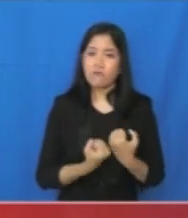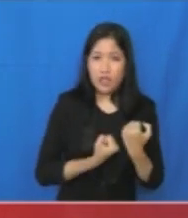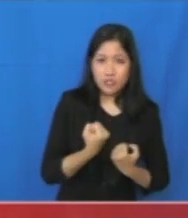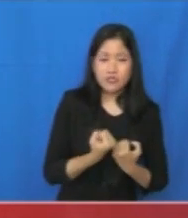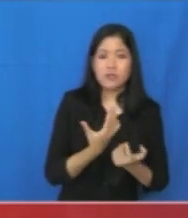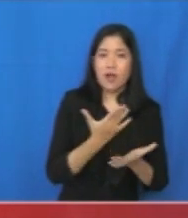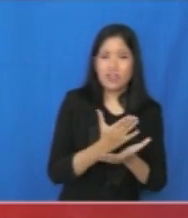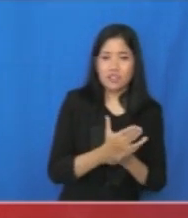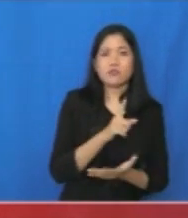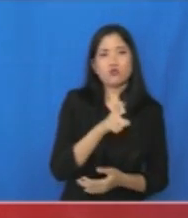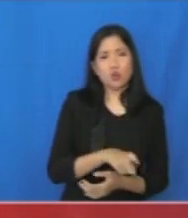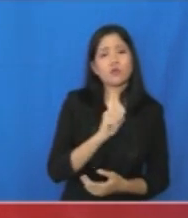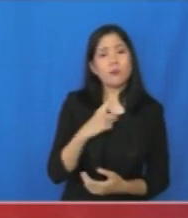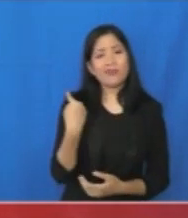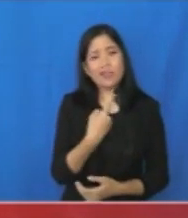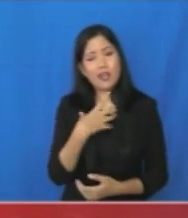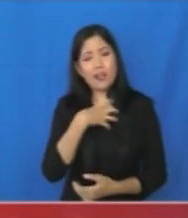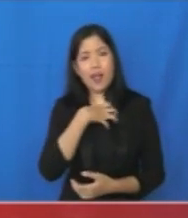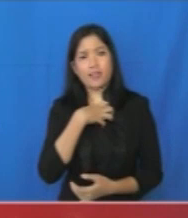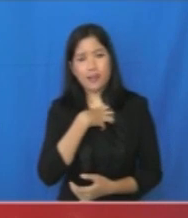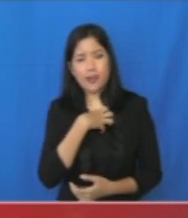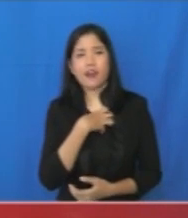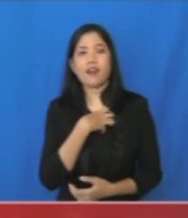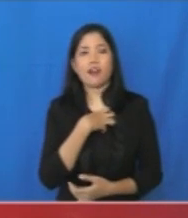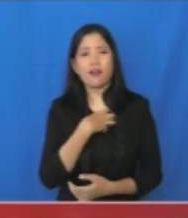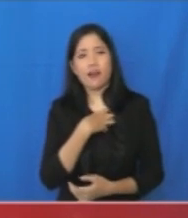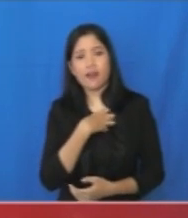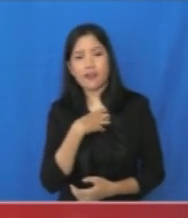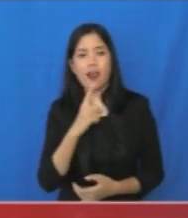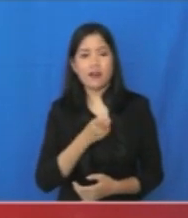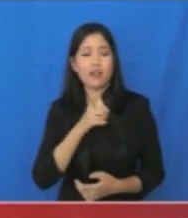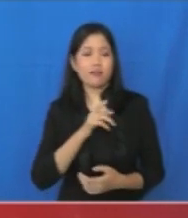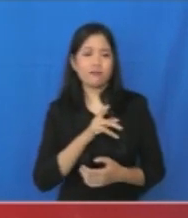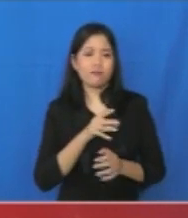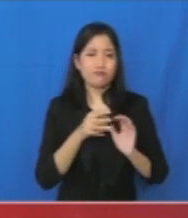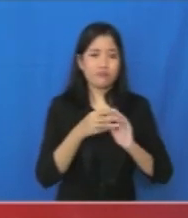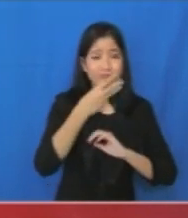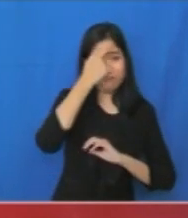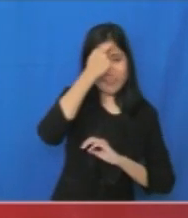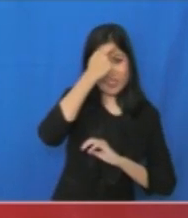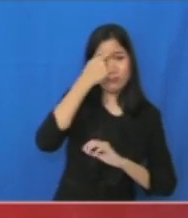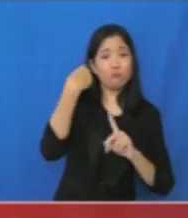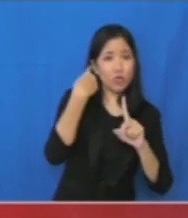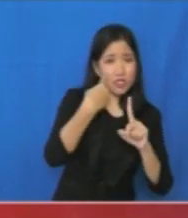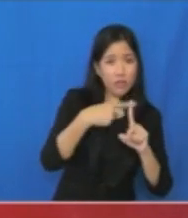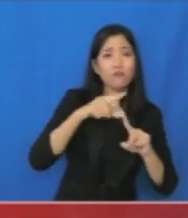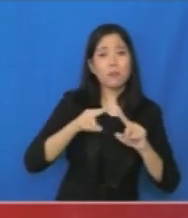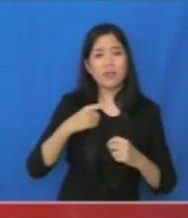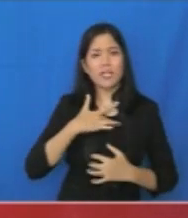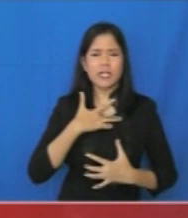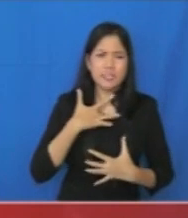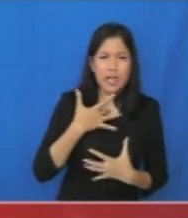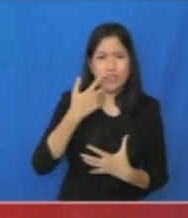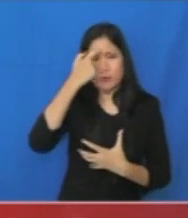karena kita yakini banyak kasus positif tanpa gejala